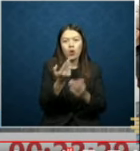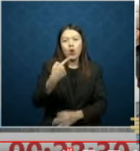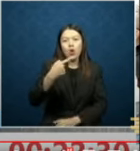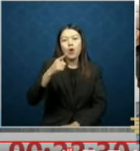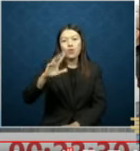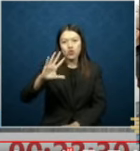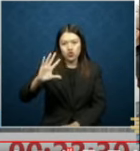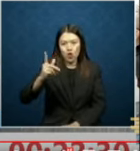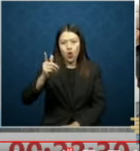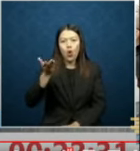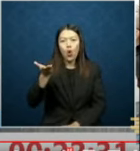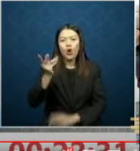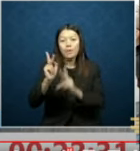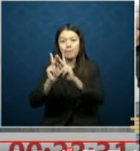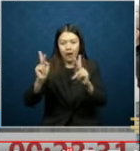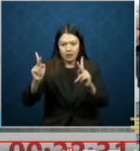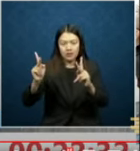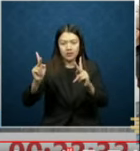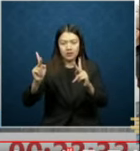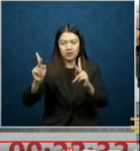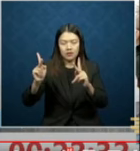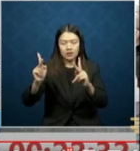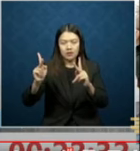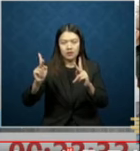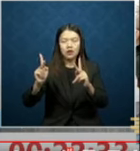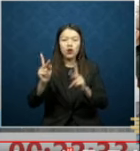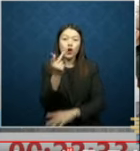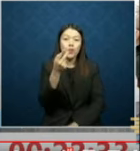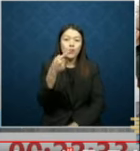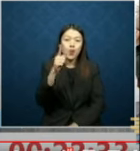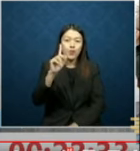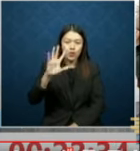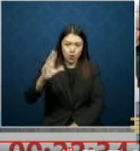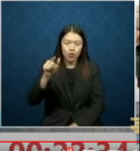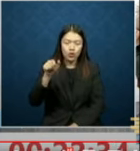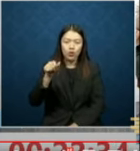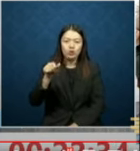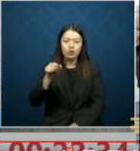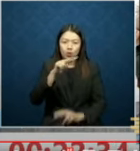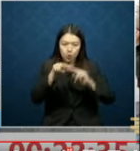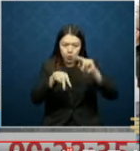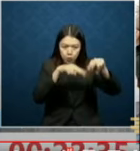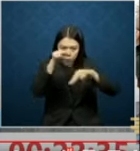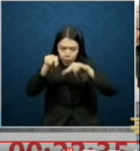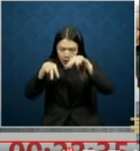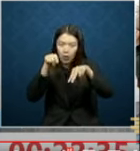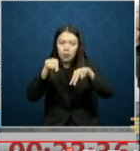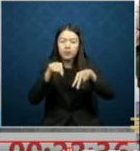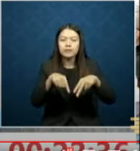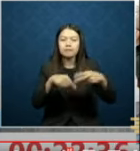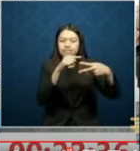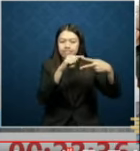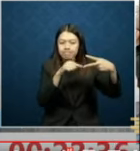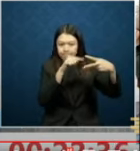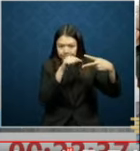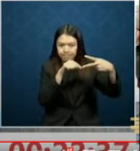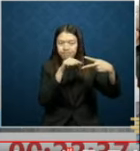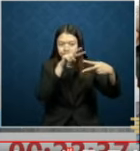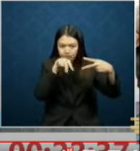ช.กรรมการคณะกรรมการปปช.นะครับเข้ามาตรวจสอบไต่สวน2เรื่องนี้หน่อย